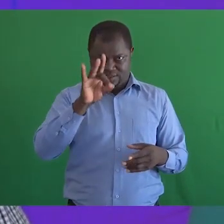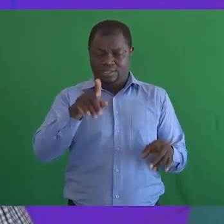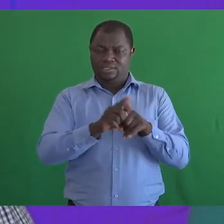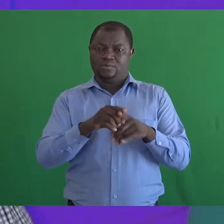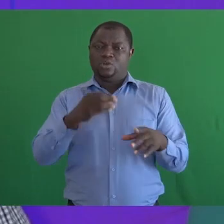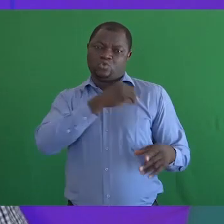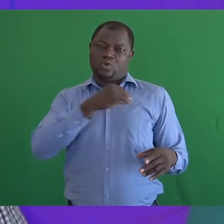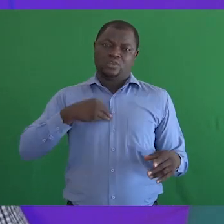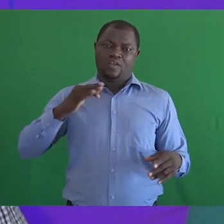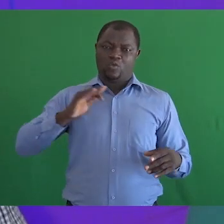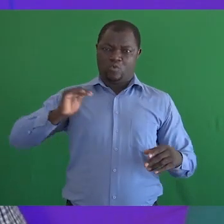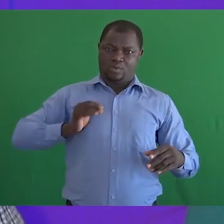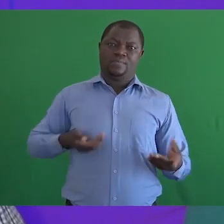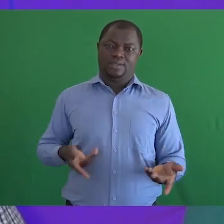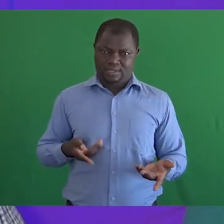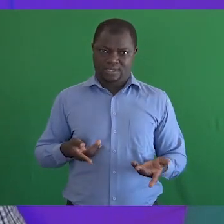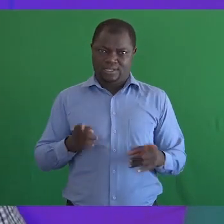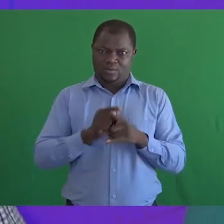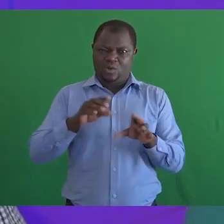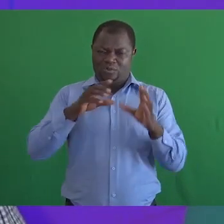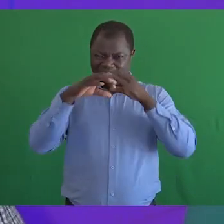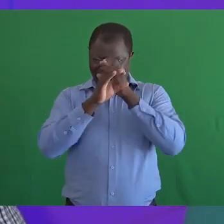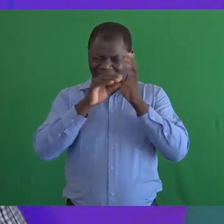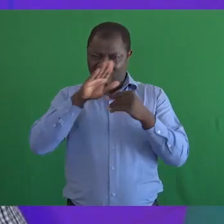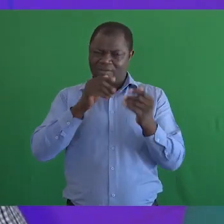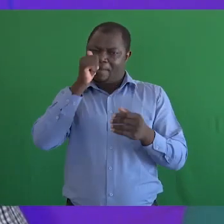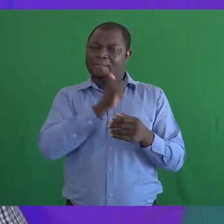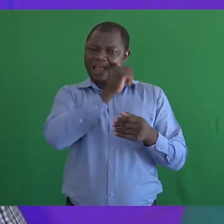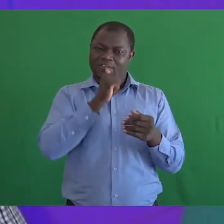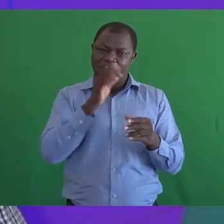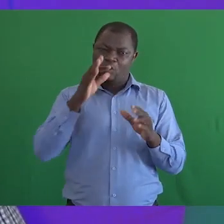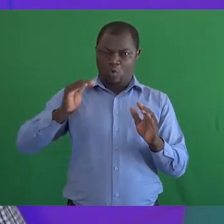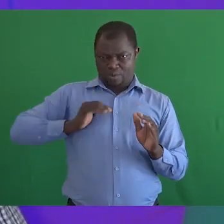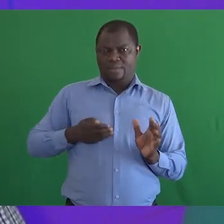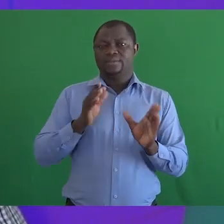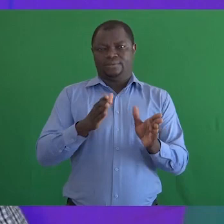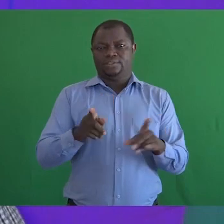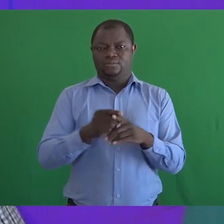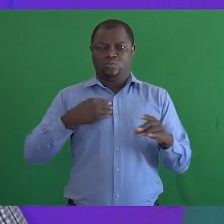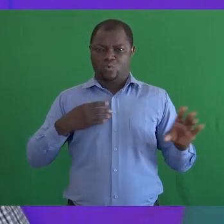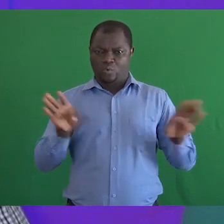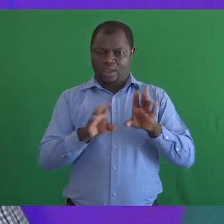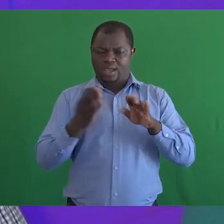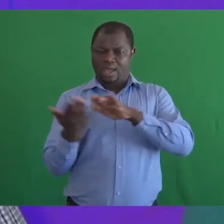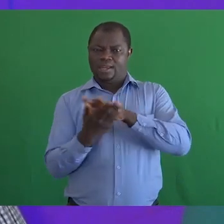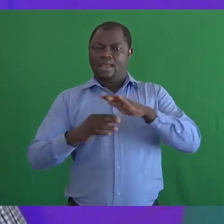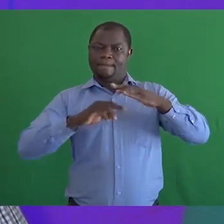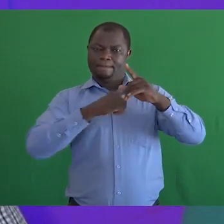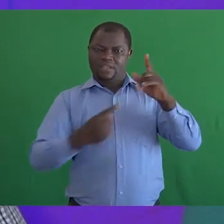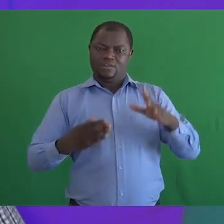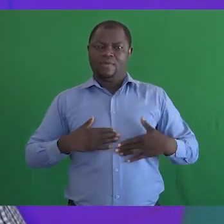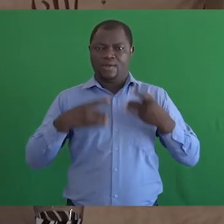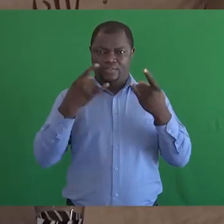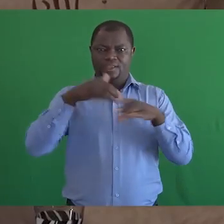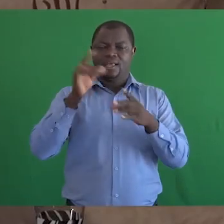wemadzimai pachirungu ndianonzi obstetrician and gynecologist and no but ndakamirira Minister of Health tiri pa